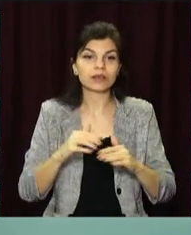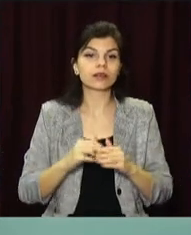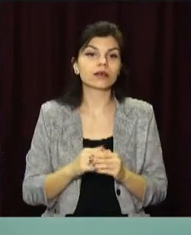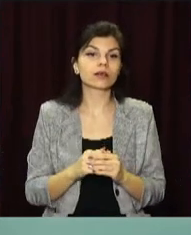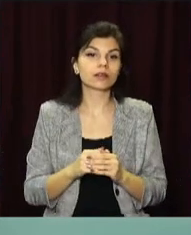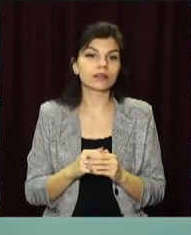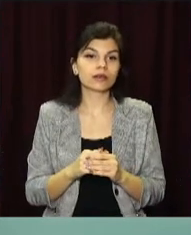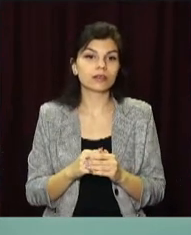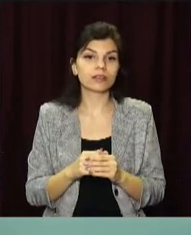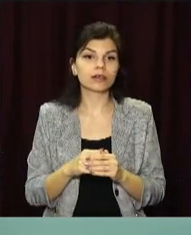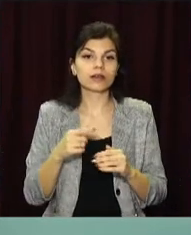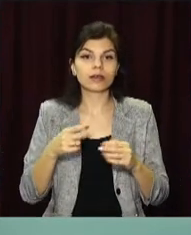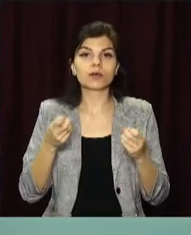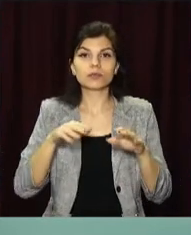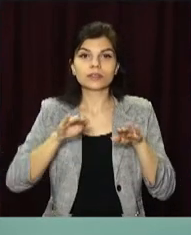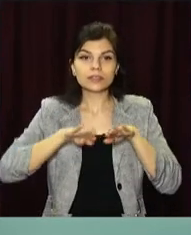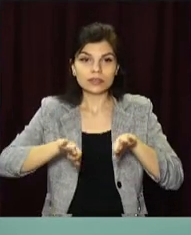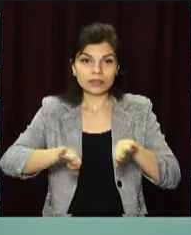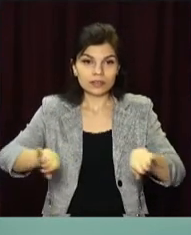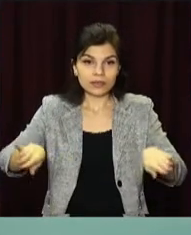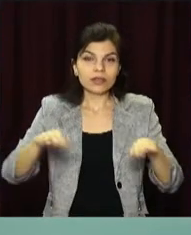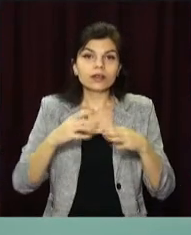яка проводить розбрасування